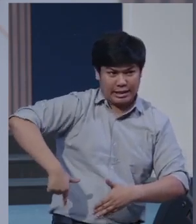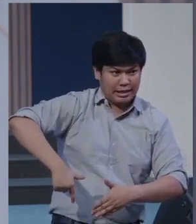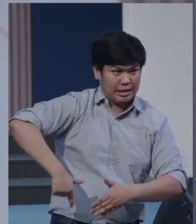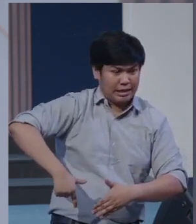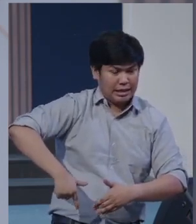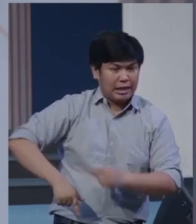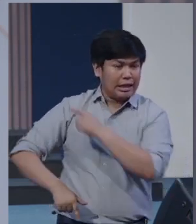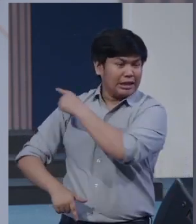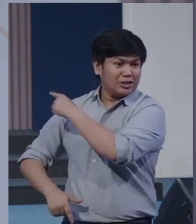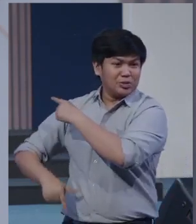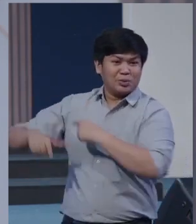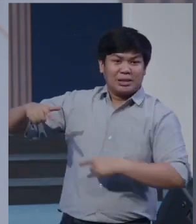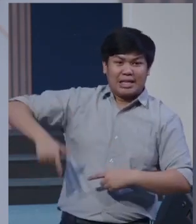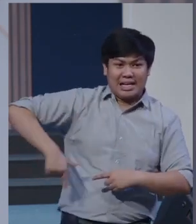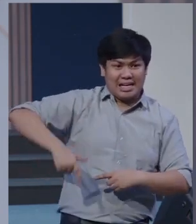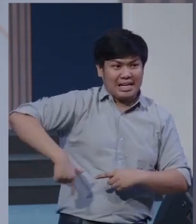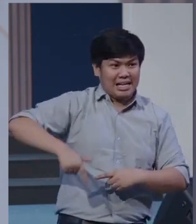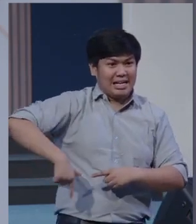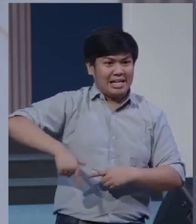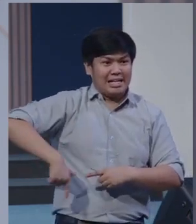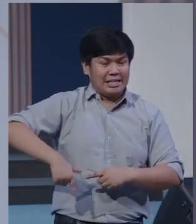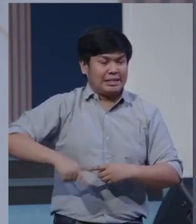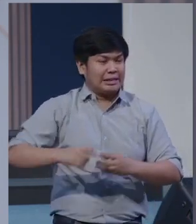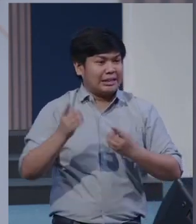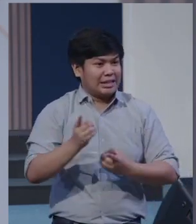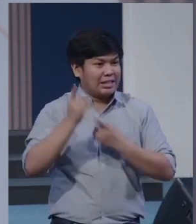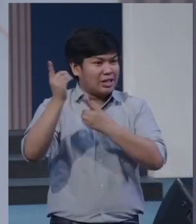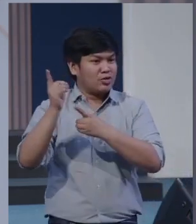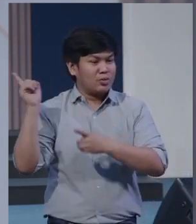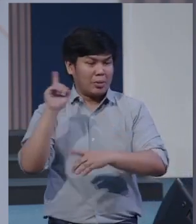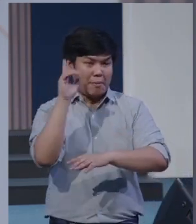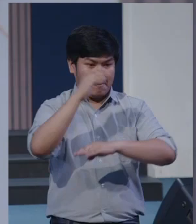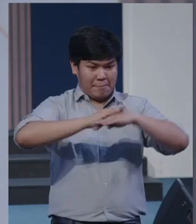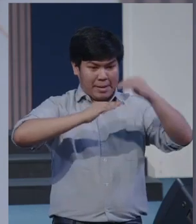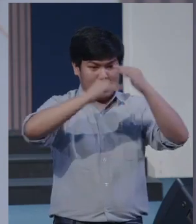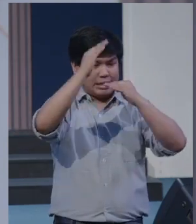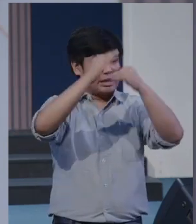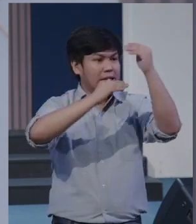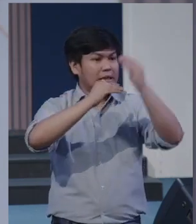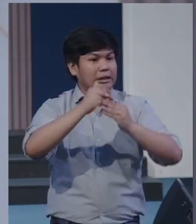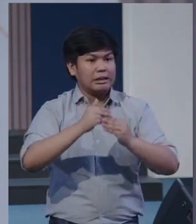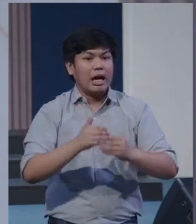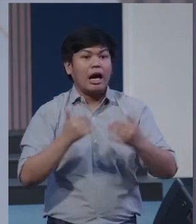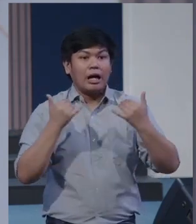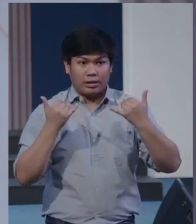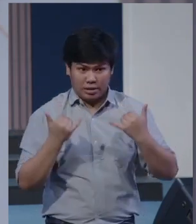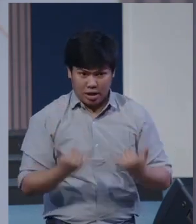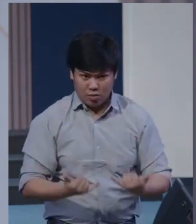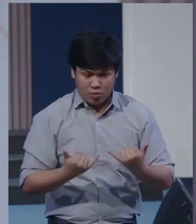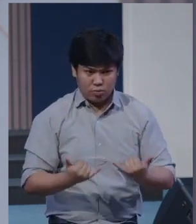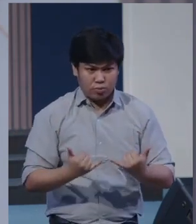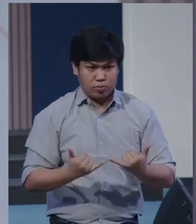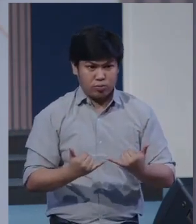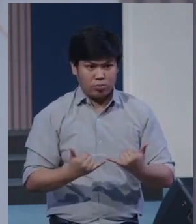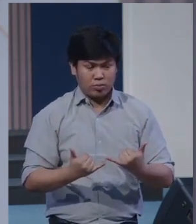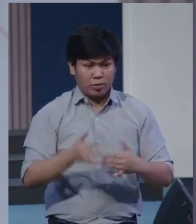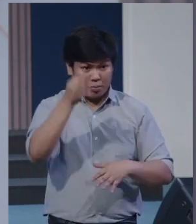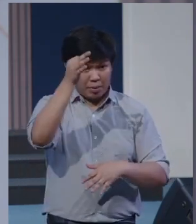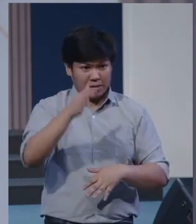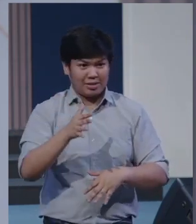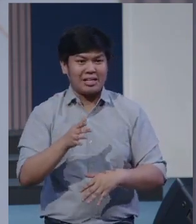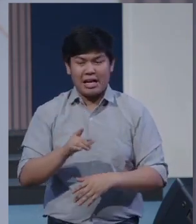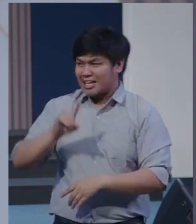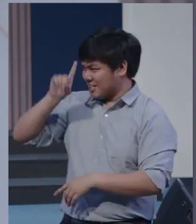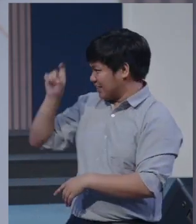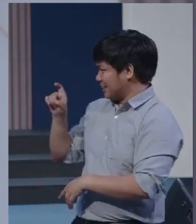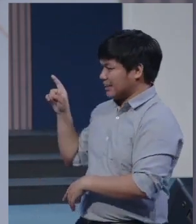dedication ng building ng the learning tree no Syempre ang tanong sa akin nung aming host si teacher